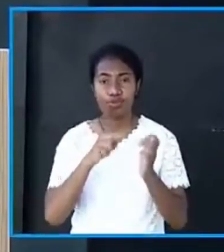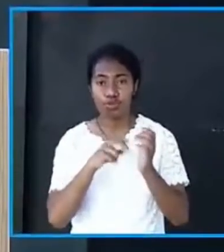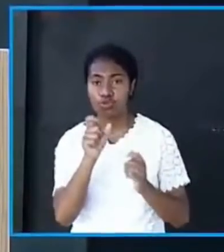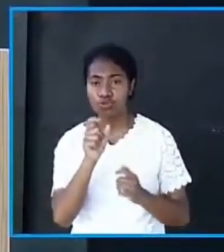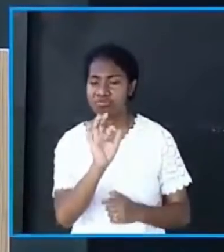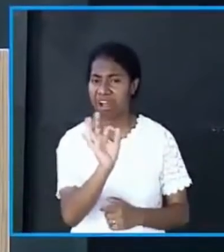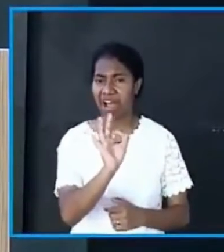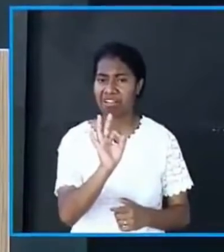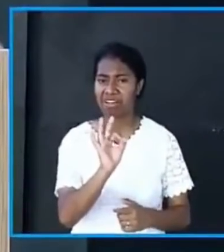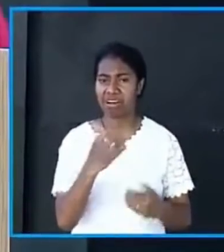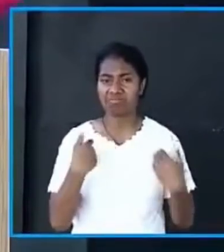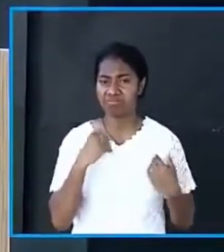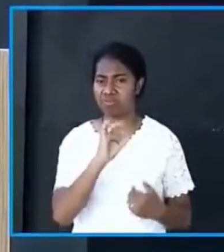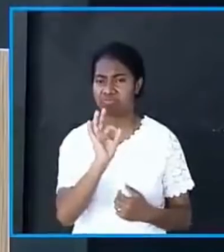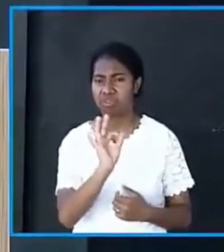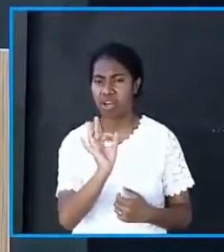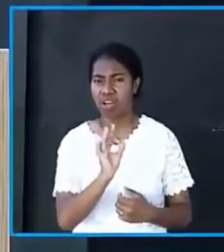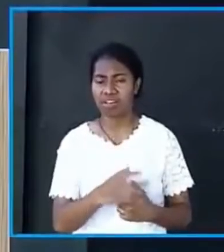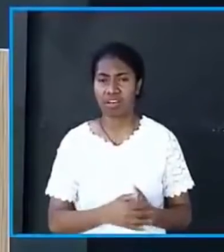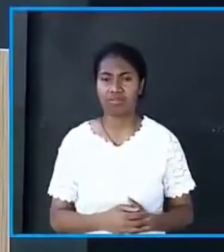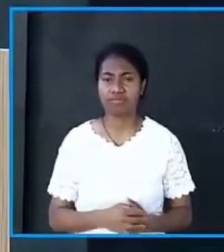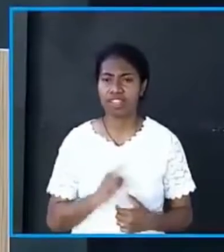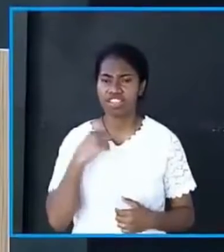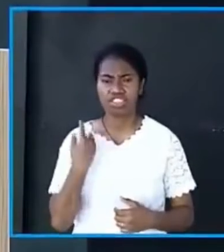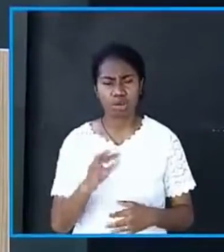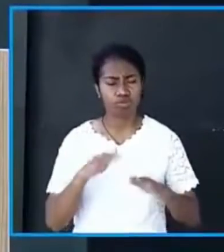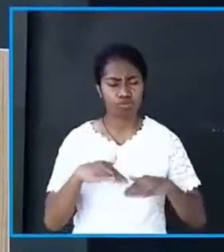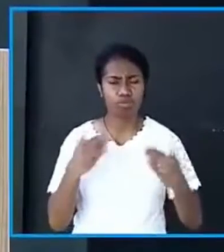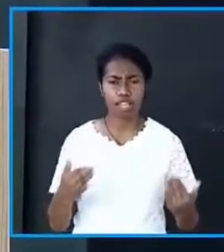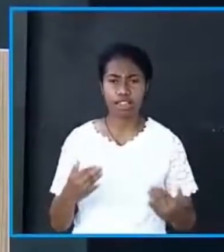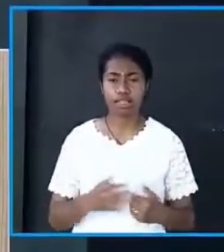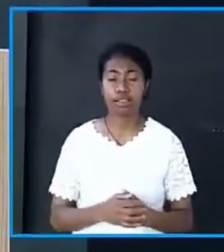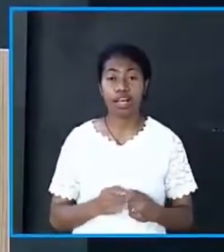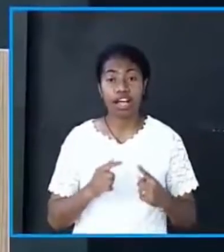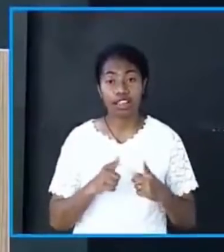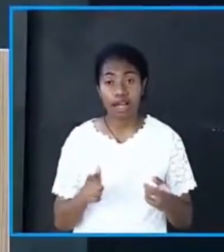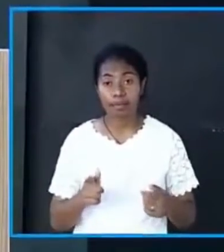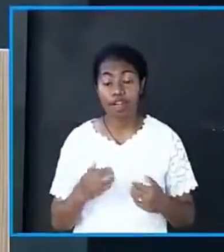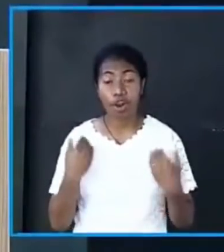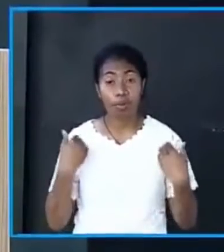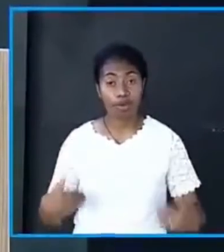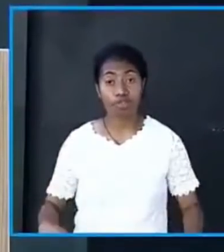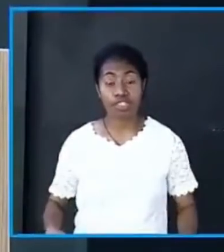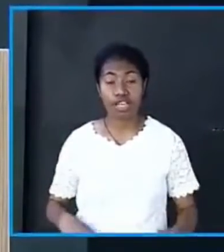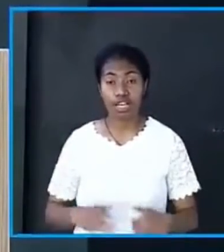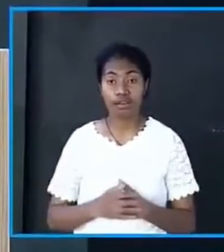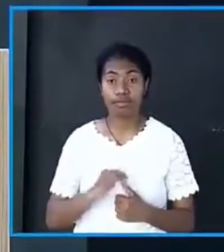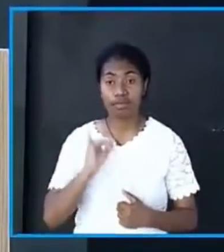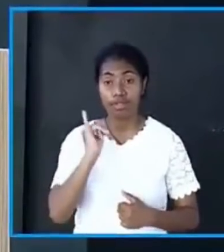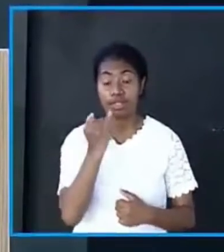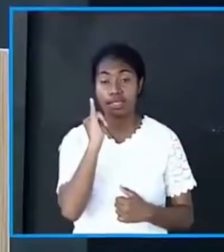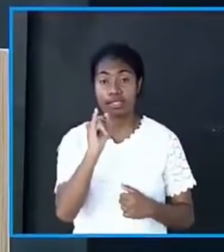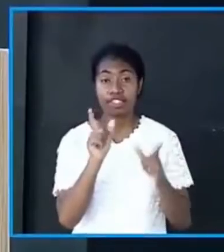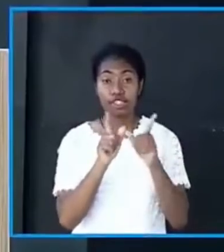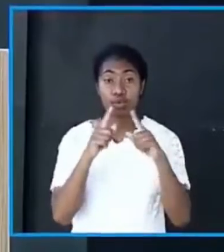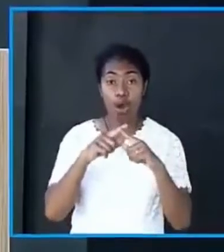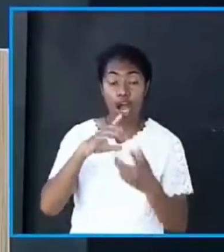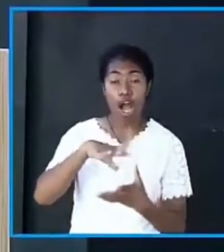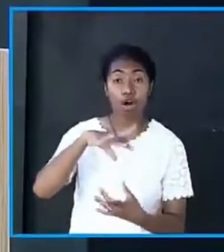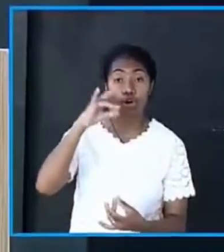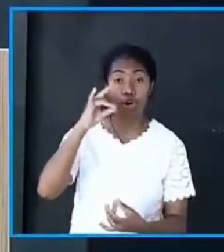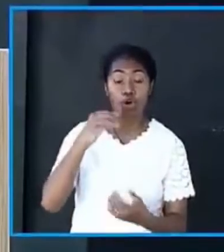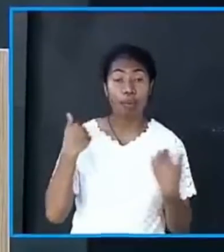jiwanya juga Ride tapi beda dengan manusia Siwa roh